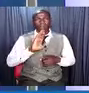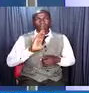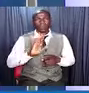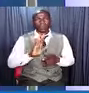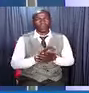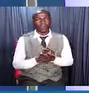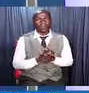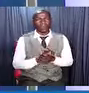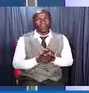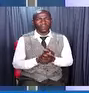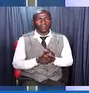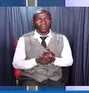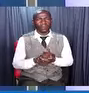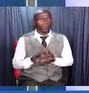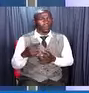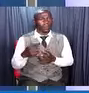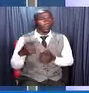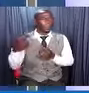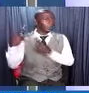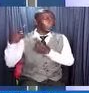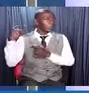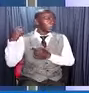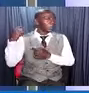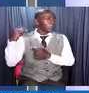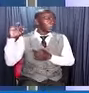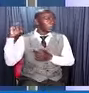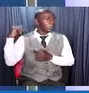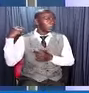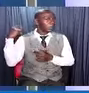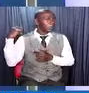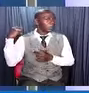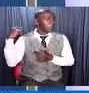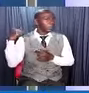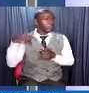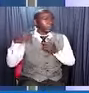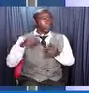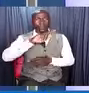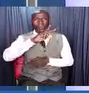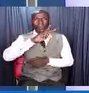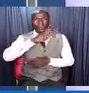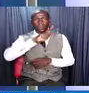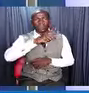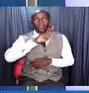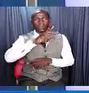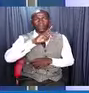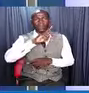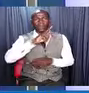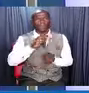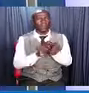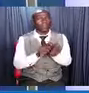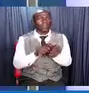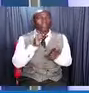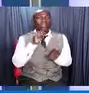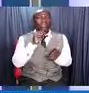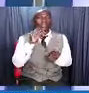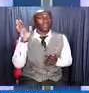him. Juzi nilitembea pande hizi za Chonyis. So I went to Chonyi the other day. Ndio mahindi hayakuwa vile. Yes,